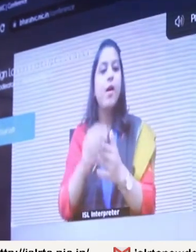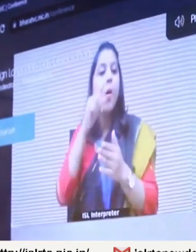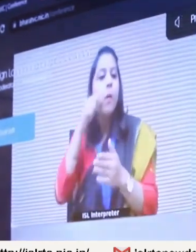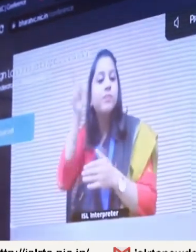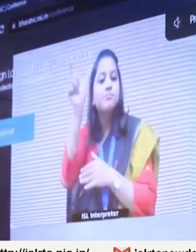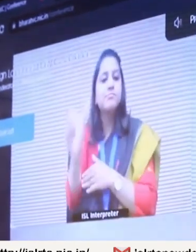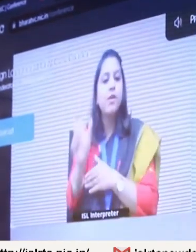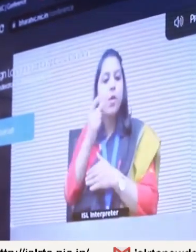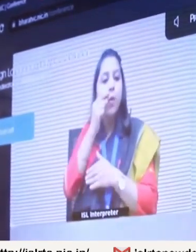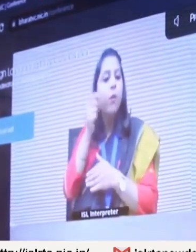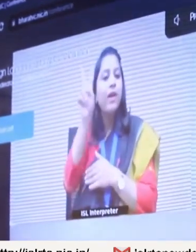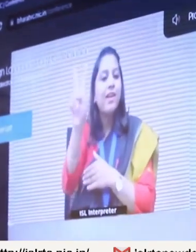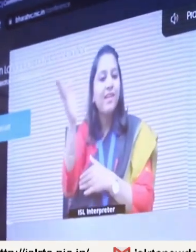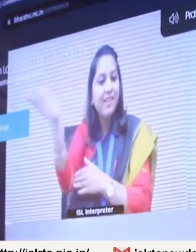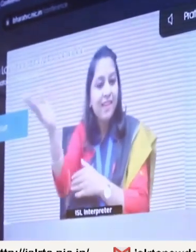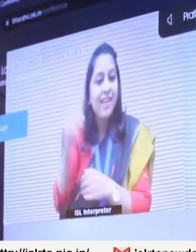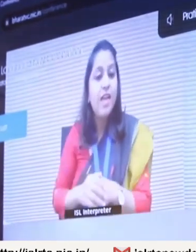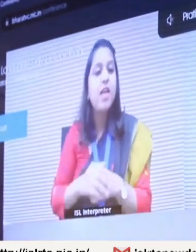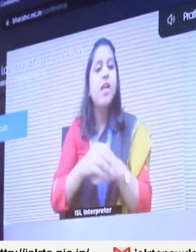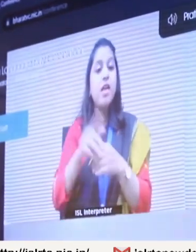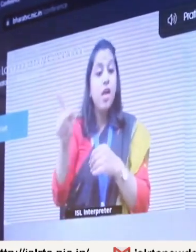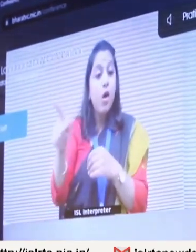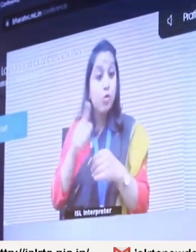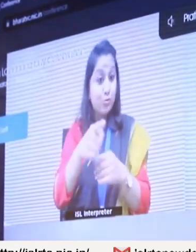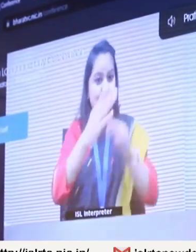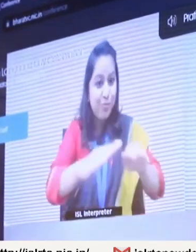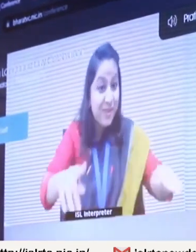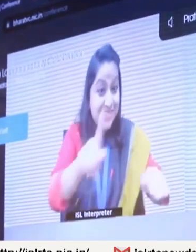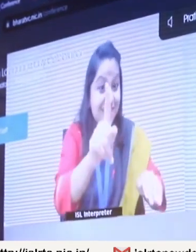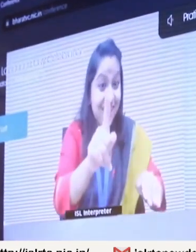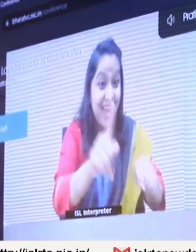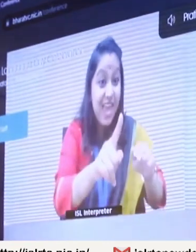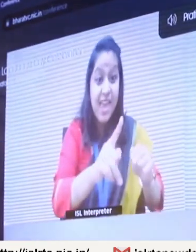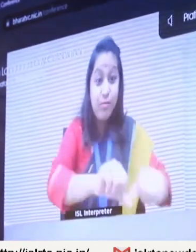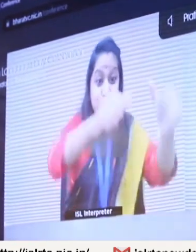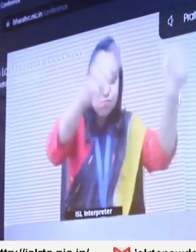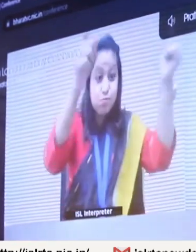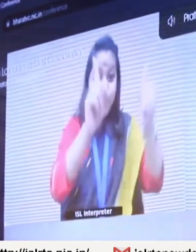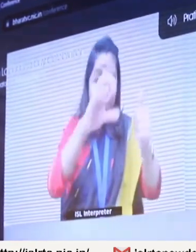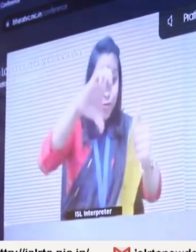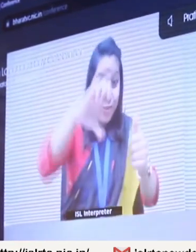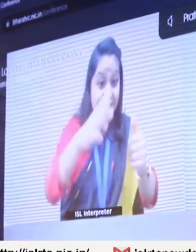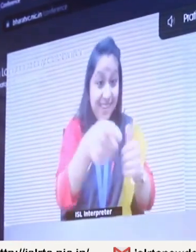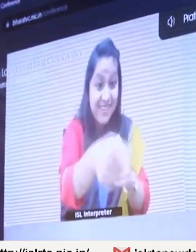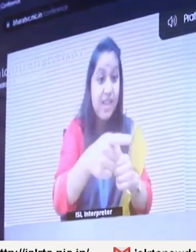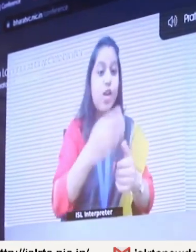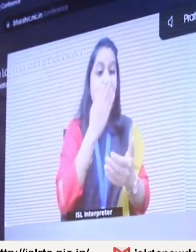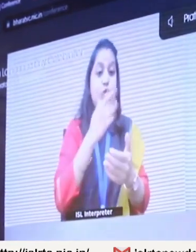विजेता भाई बहन है, 19 विजेता है, तो चुटकुला में है, तो कविता में है,